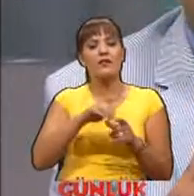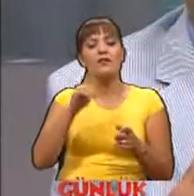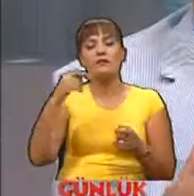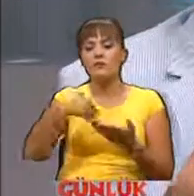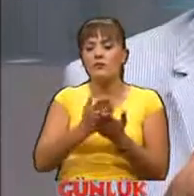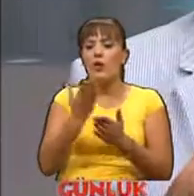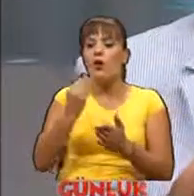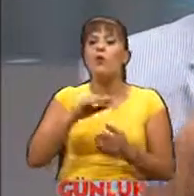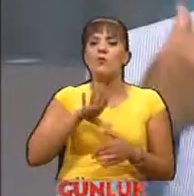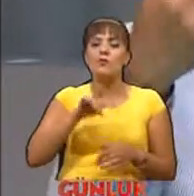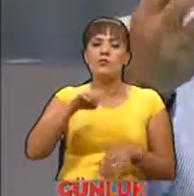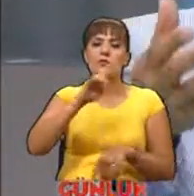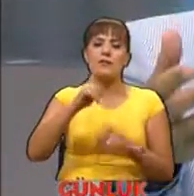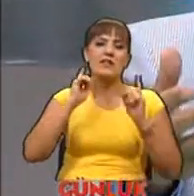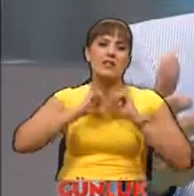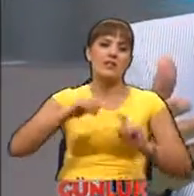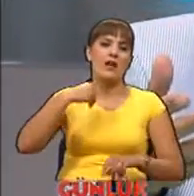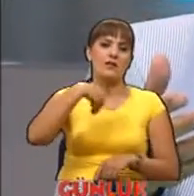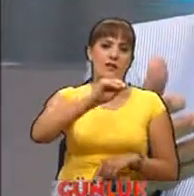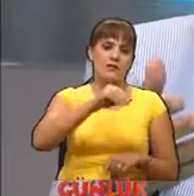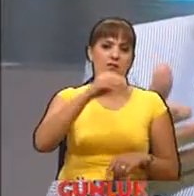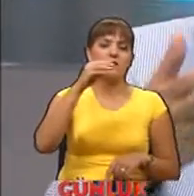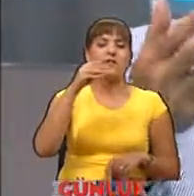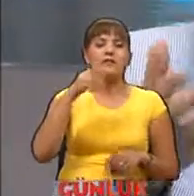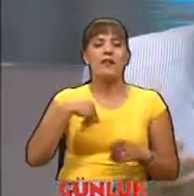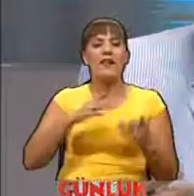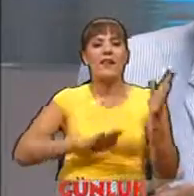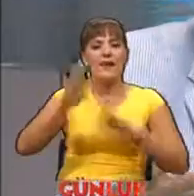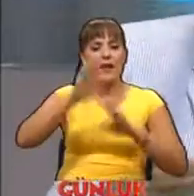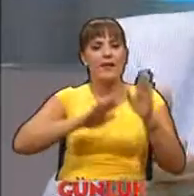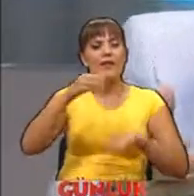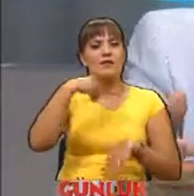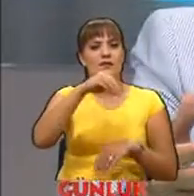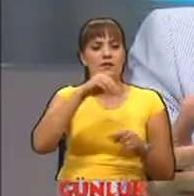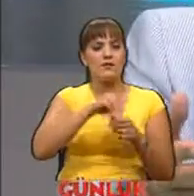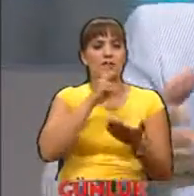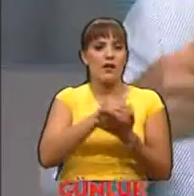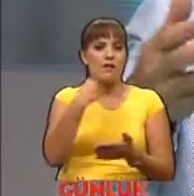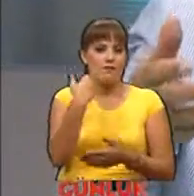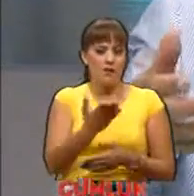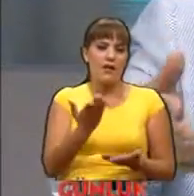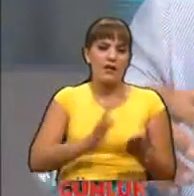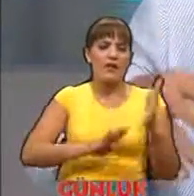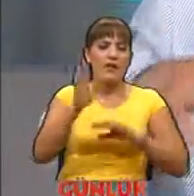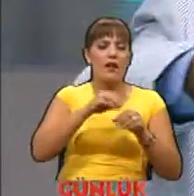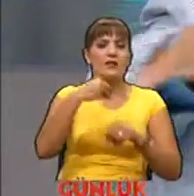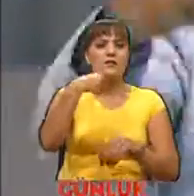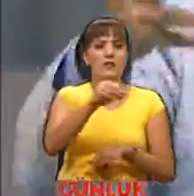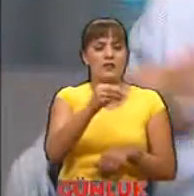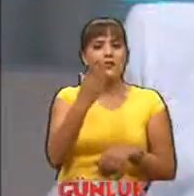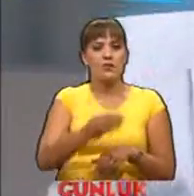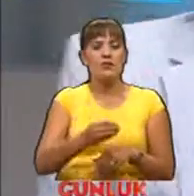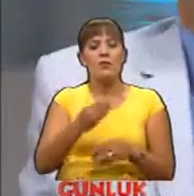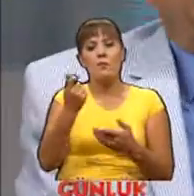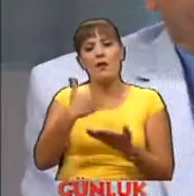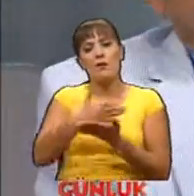değil ise bu takdirde icra yoluyla satışa ihale yoluyla i̇hale satışa yoluyla. Karar verilecek. İhale yoluyla satılacak,